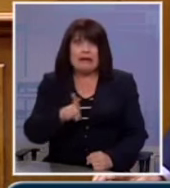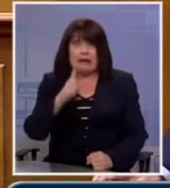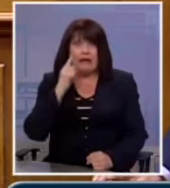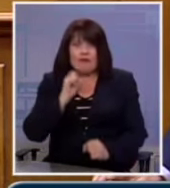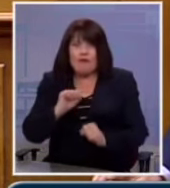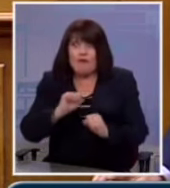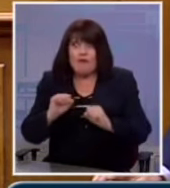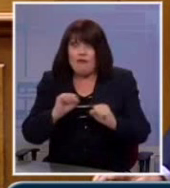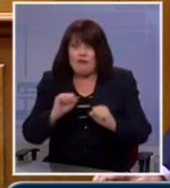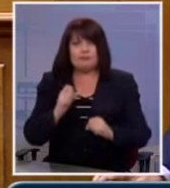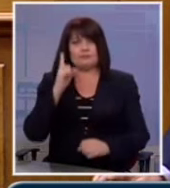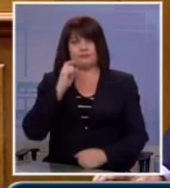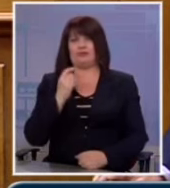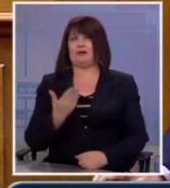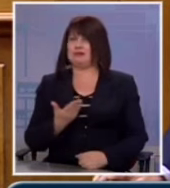Ας ξέρουν όμως,